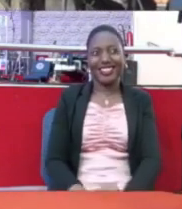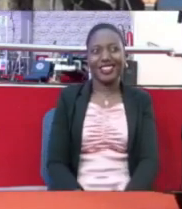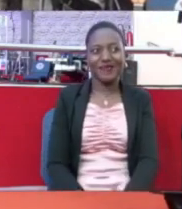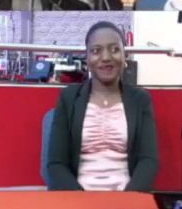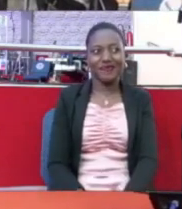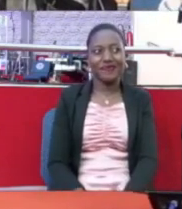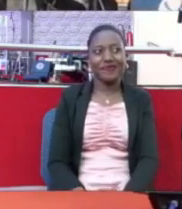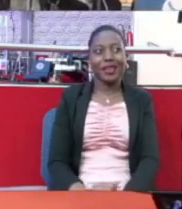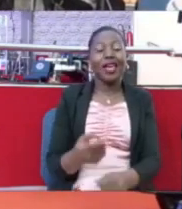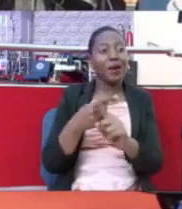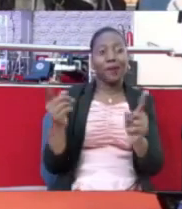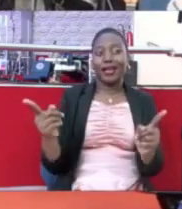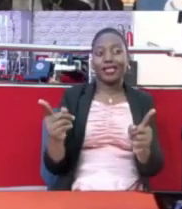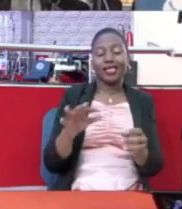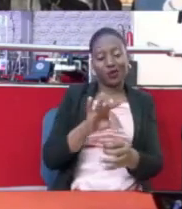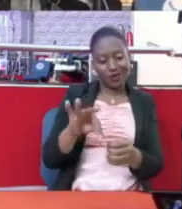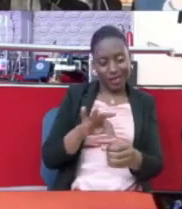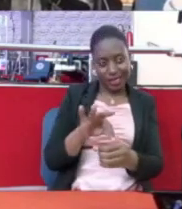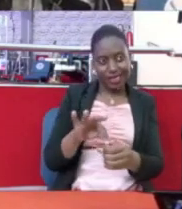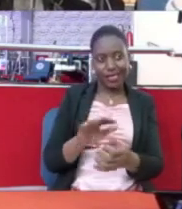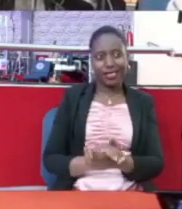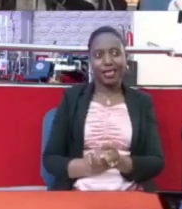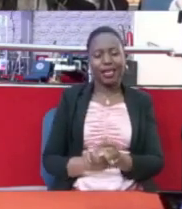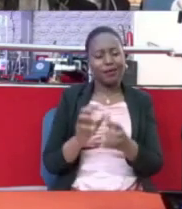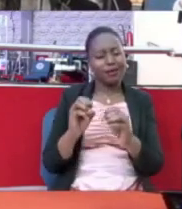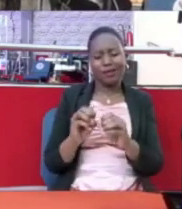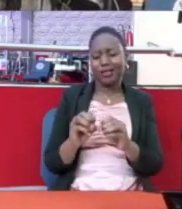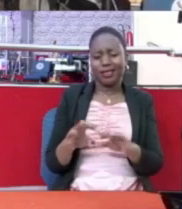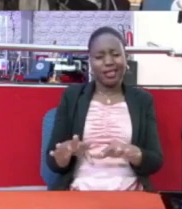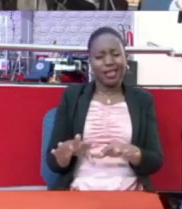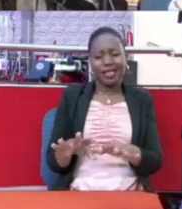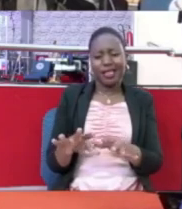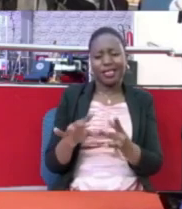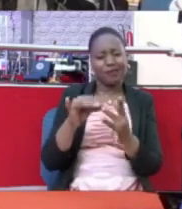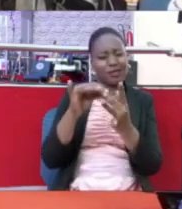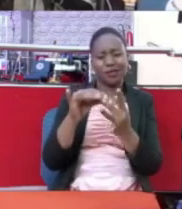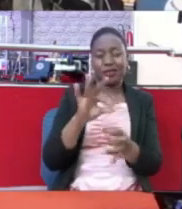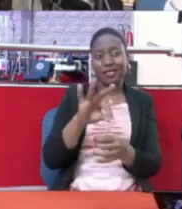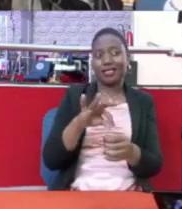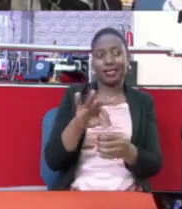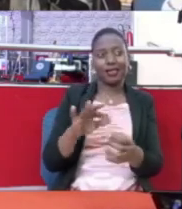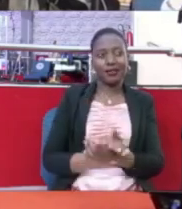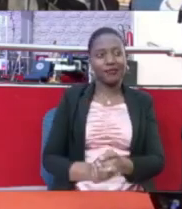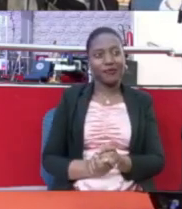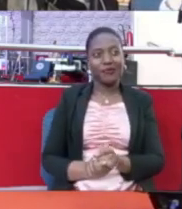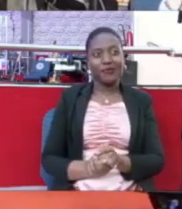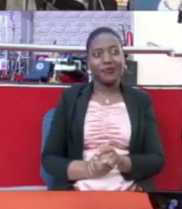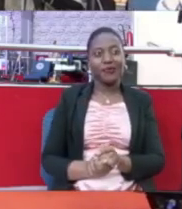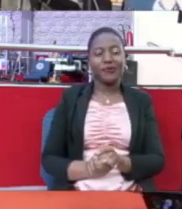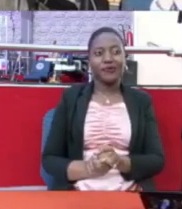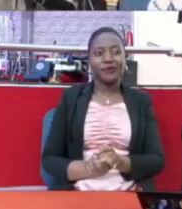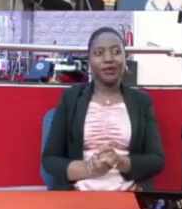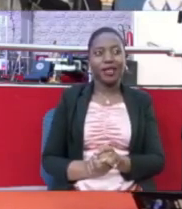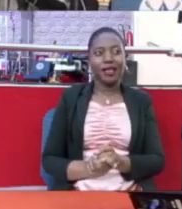pale. But it was tea. Lakini ilikuwa chai. Nothing else. Hakuna kingine. My friend got it one with